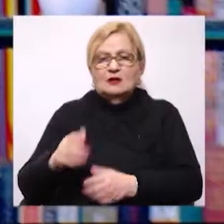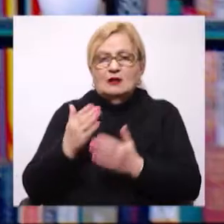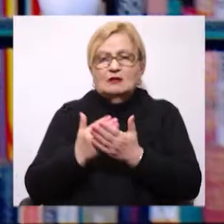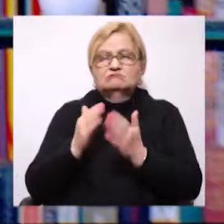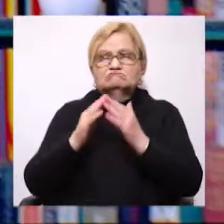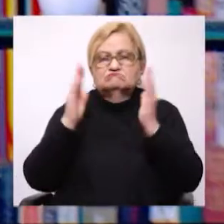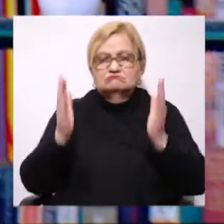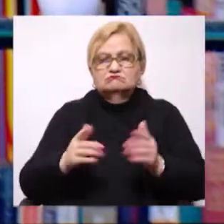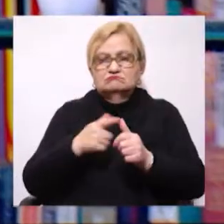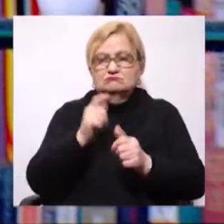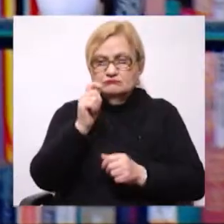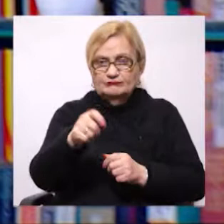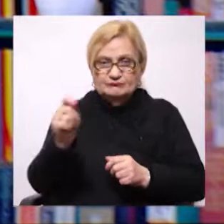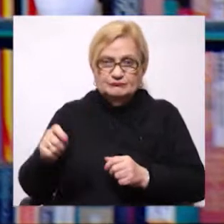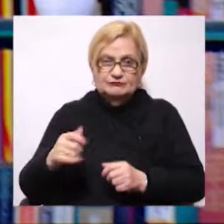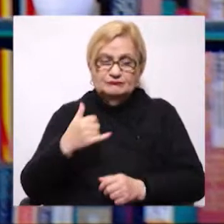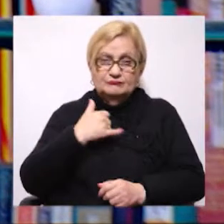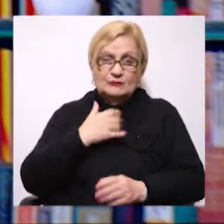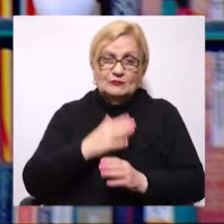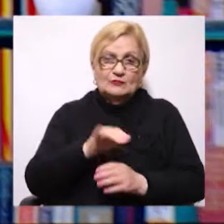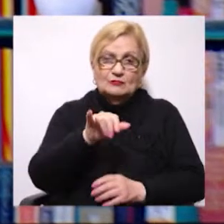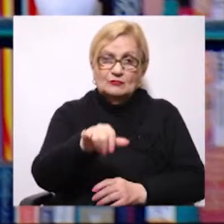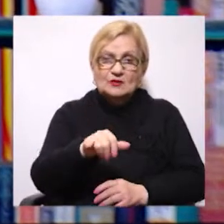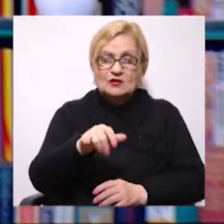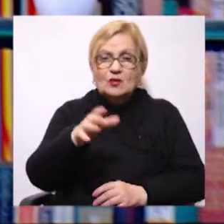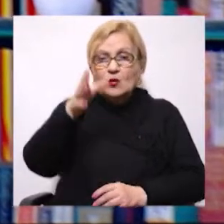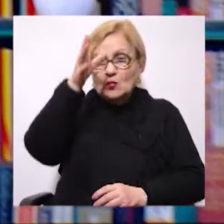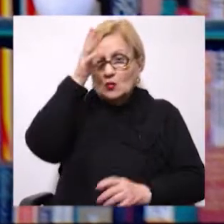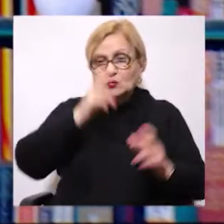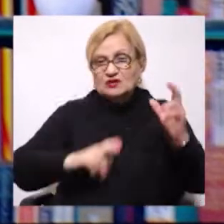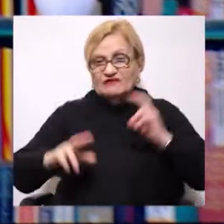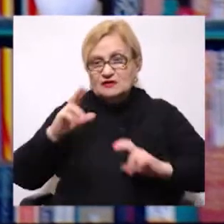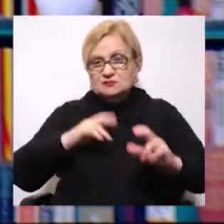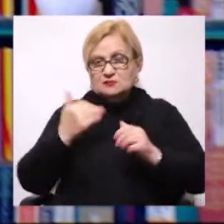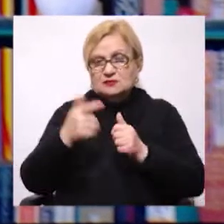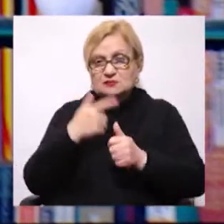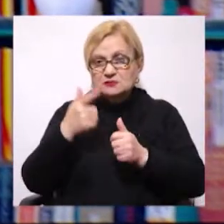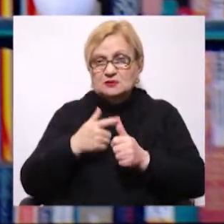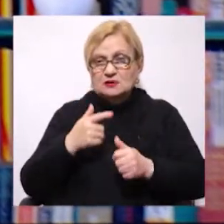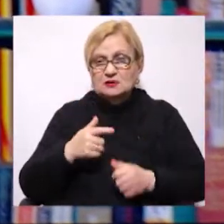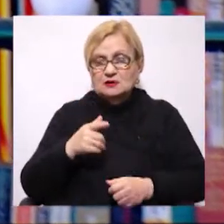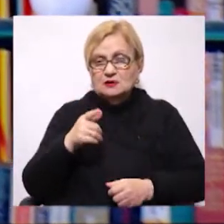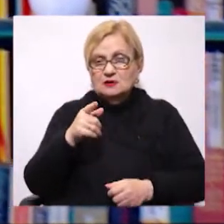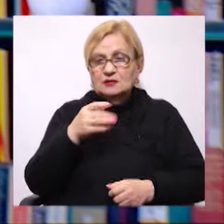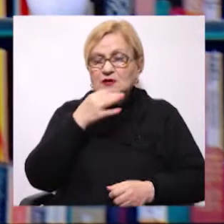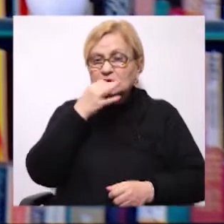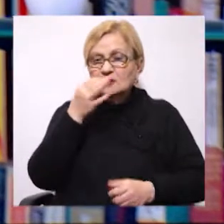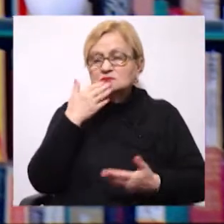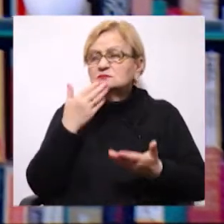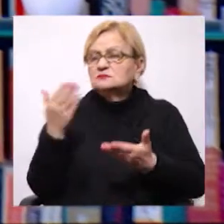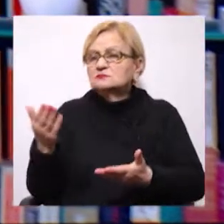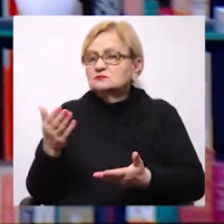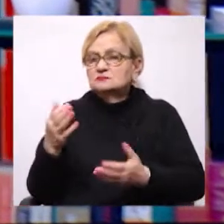დაწესებულება ატარებს მის სახელს. გვაქვს ილიას სახელმწიფო უნივერსიტეტი. თქვენ რომ მიკითხოთ, აუცილებლად გეტყვიან,